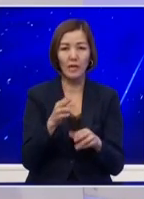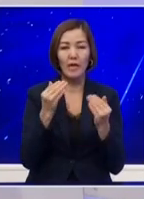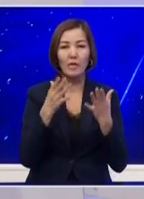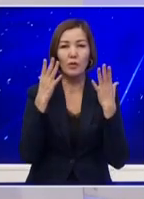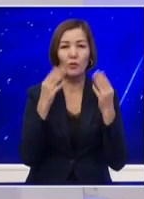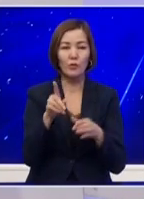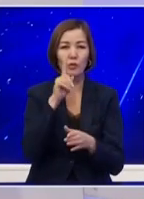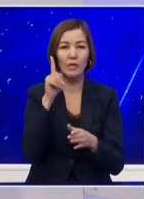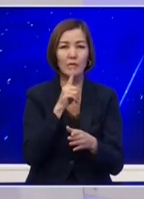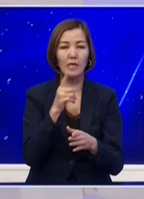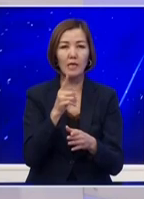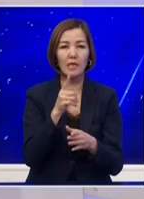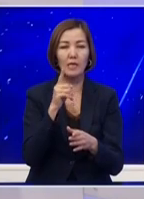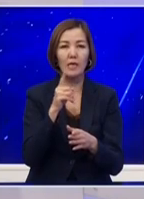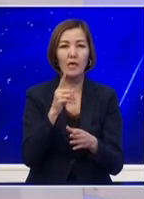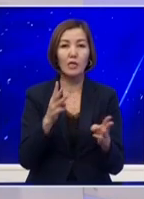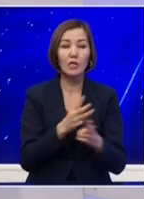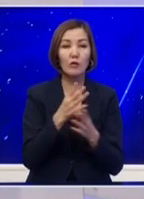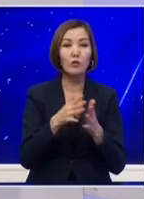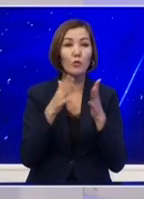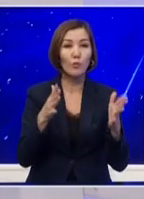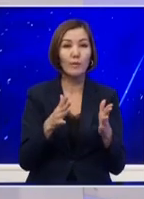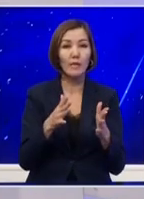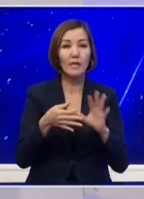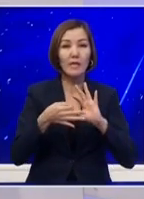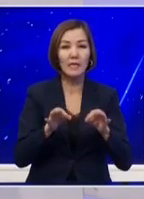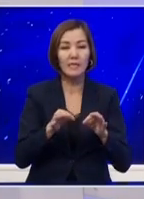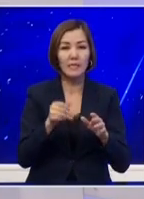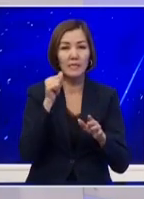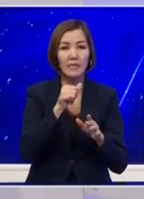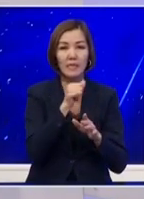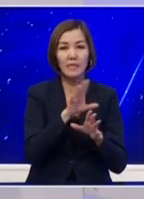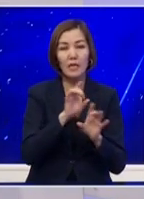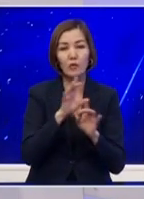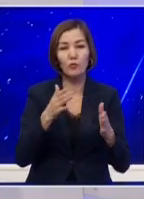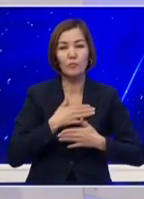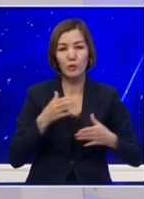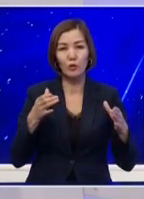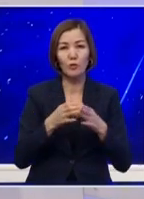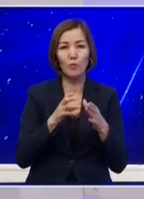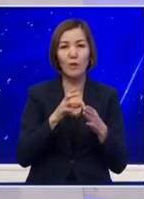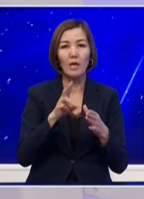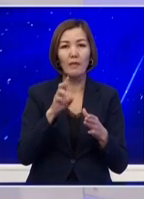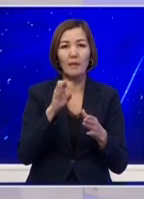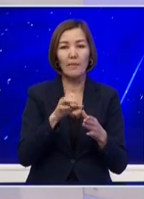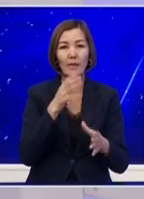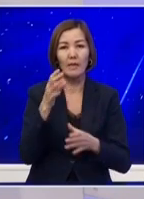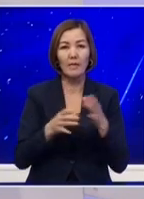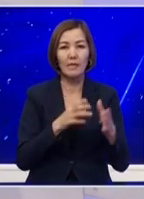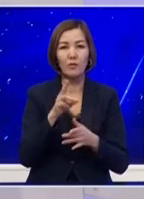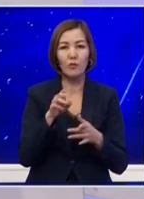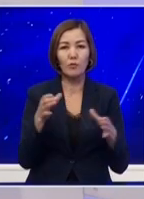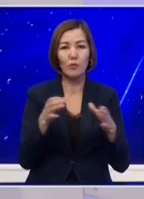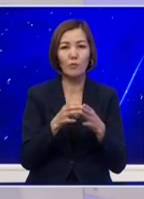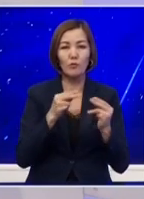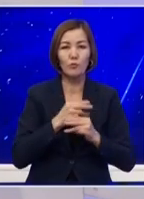таңда жастар жағына сұраныс көбейген. Аталмыш мамандықтың қыр-сырын ашу үшін біздің түсірілім тобы Номад Станс халықаралық